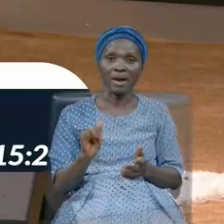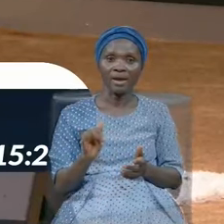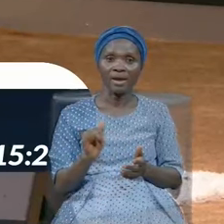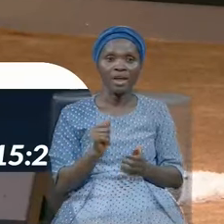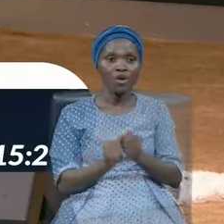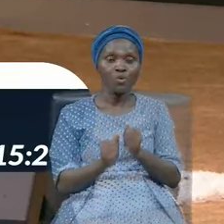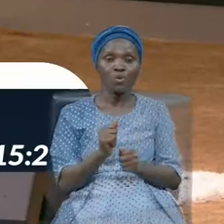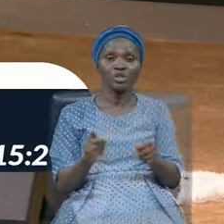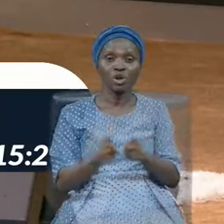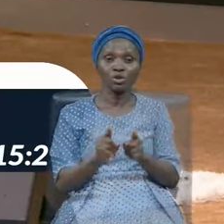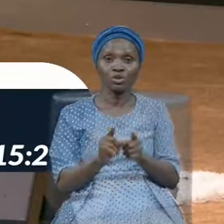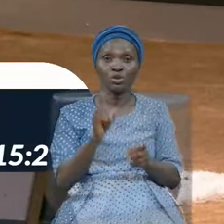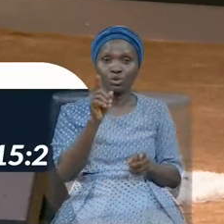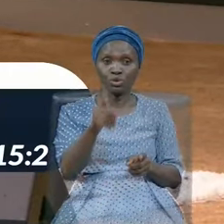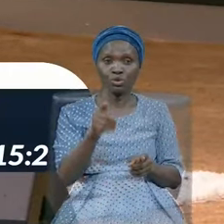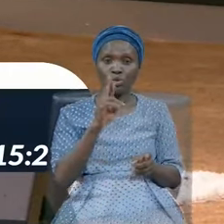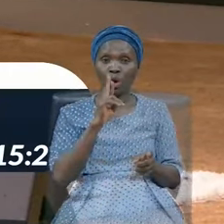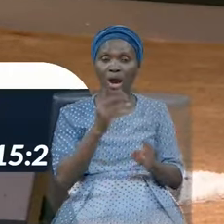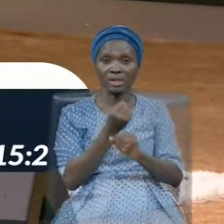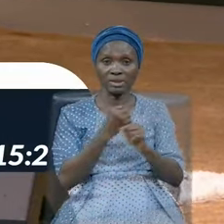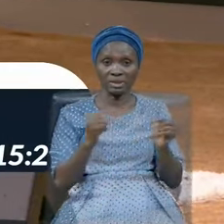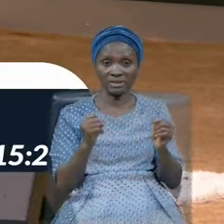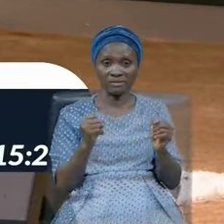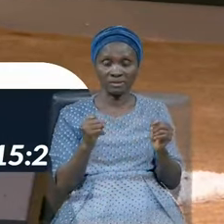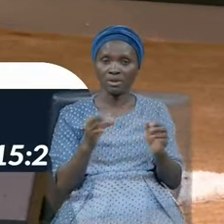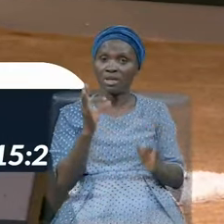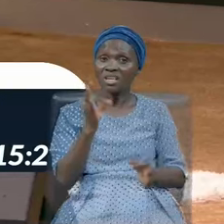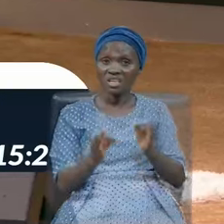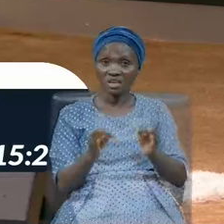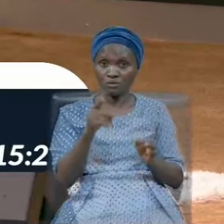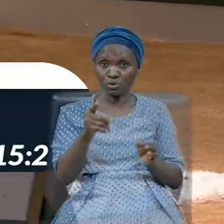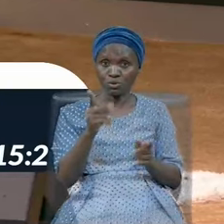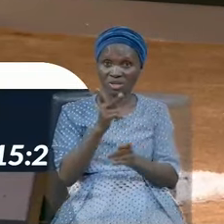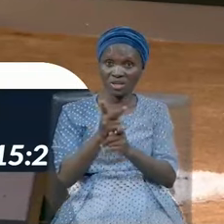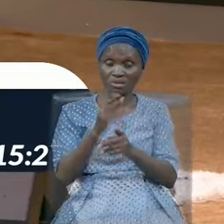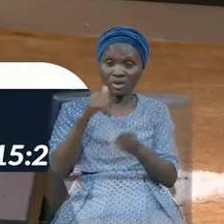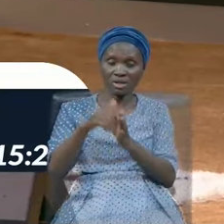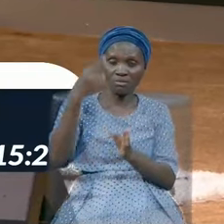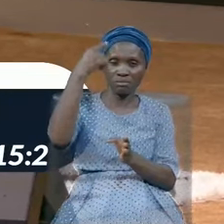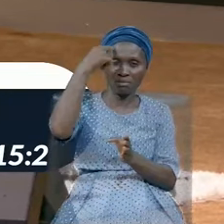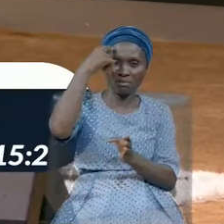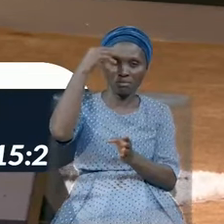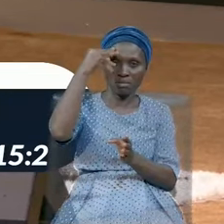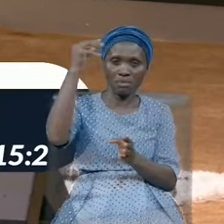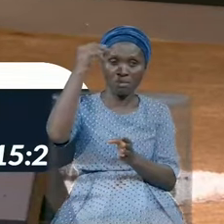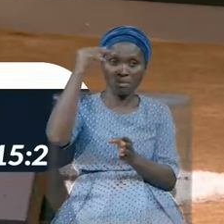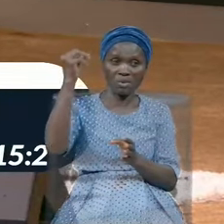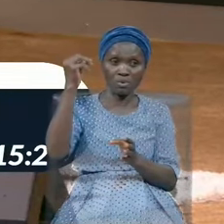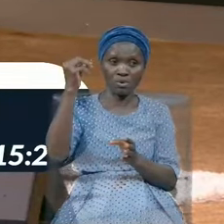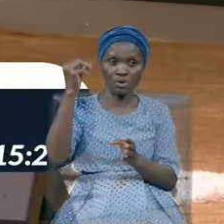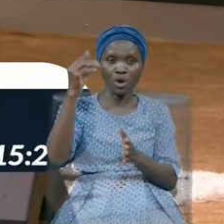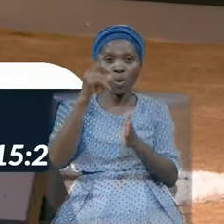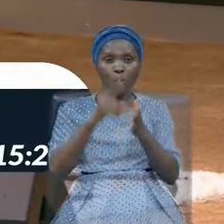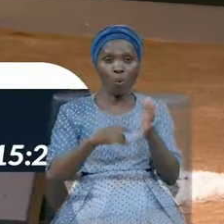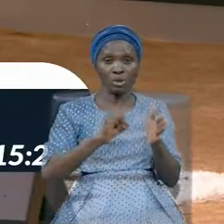lequel vous êtes sauvés, et vous le retenez tel que je vous l'ai annoncé,